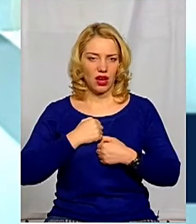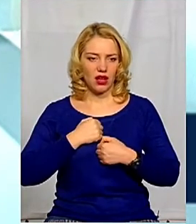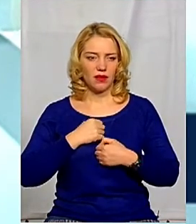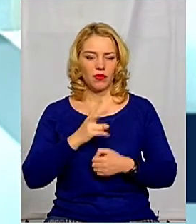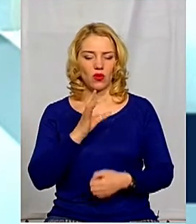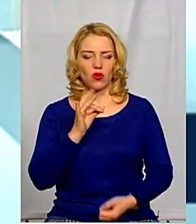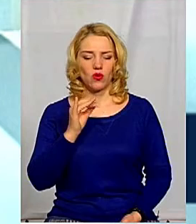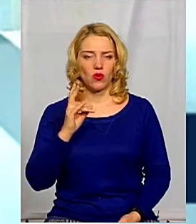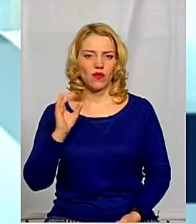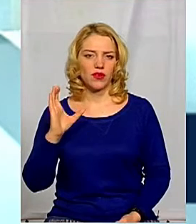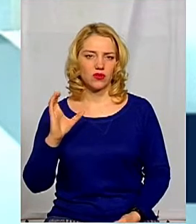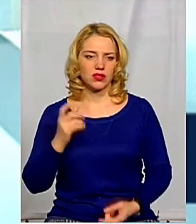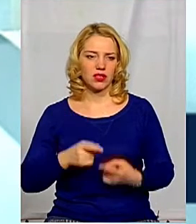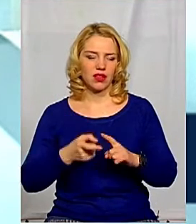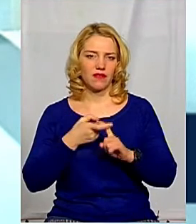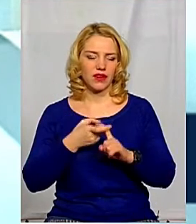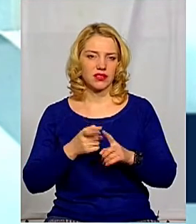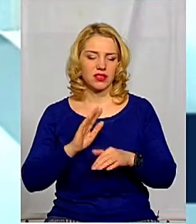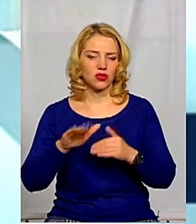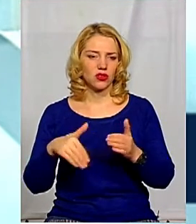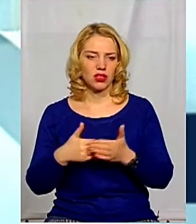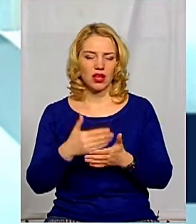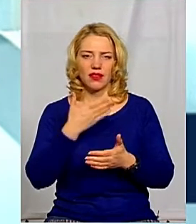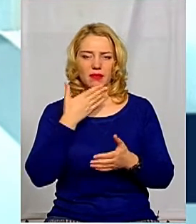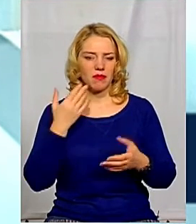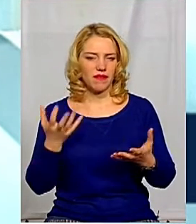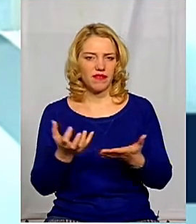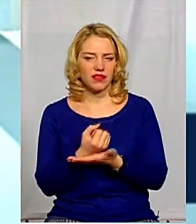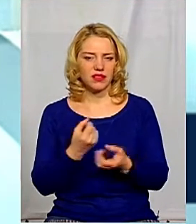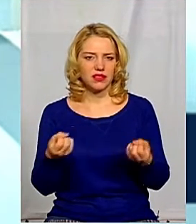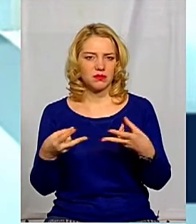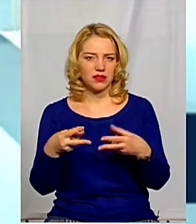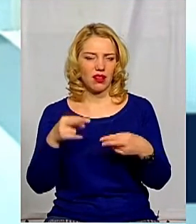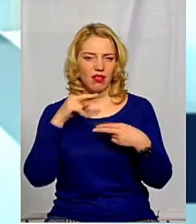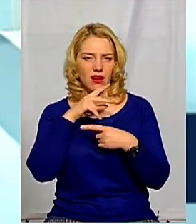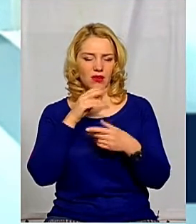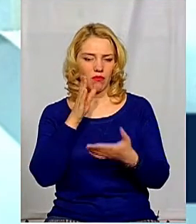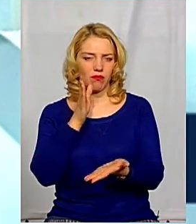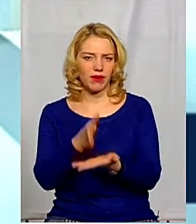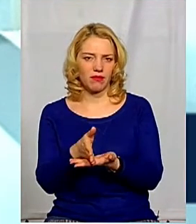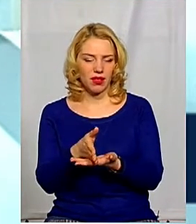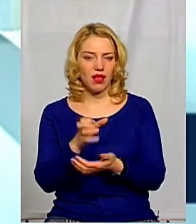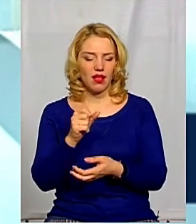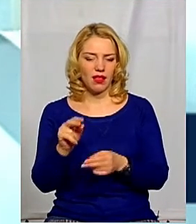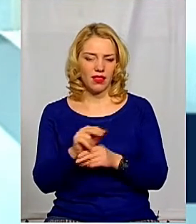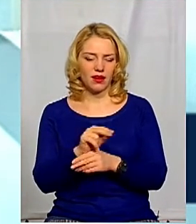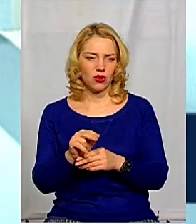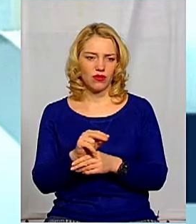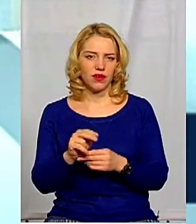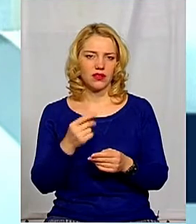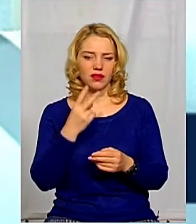до коронавірусної інфекції до цього часу не винайдено ліків прямої противірусної дії, але лікування